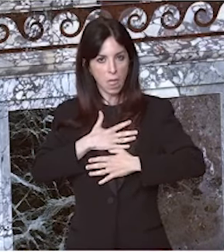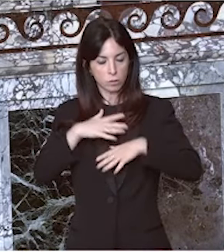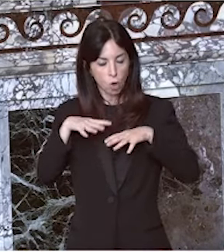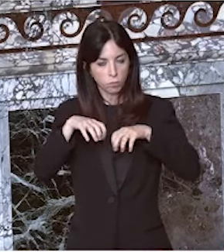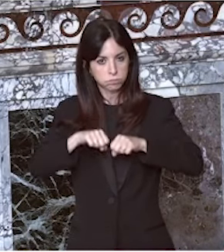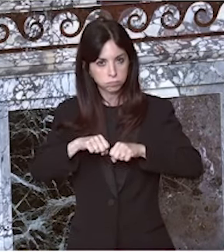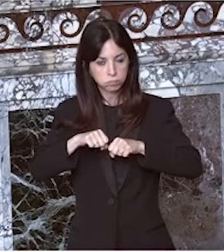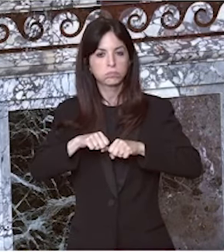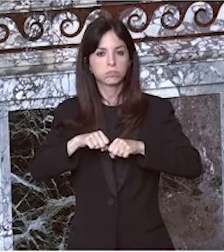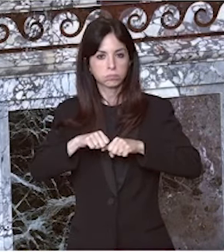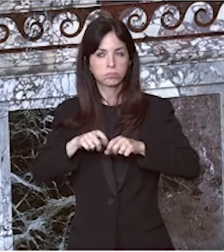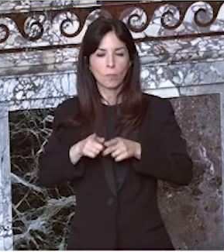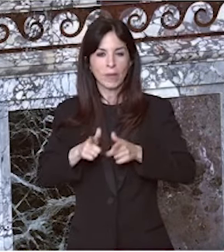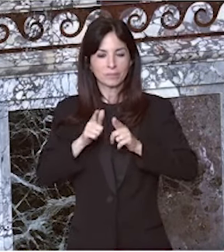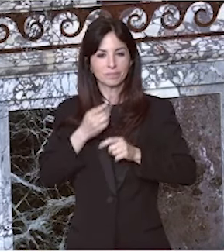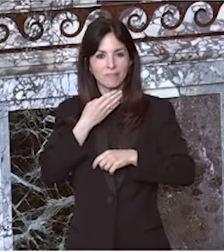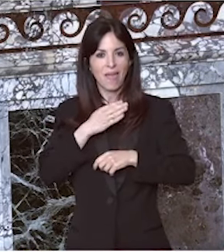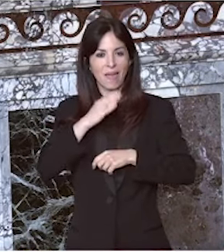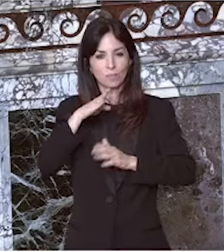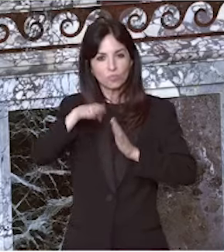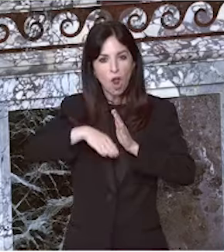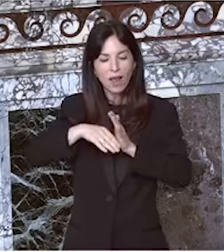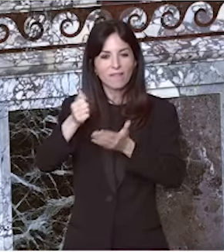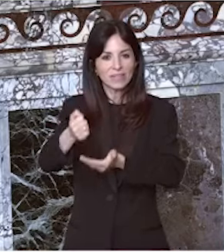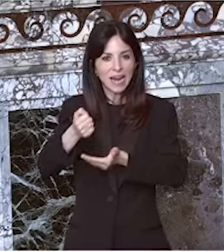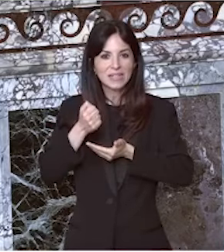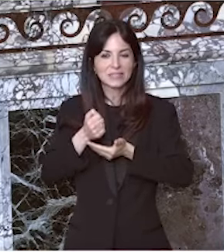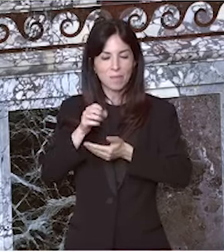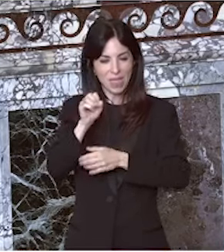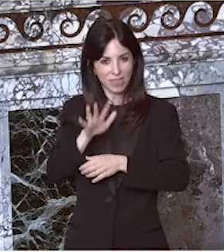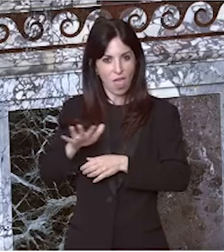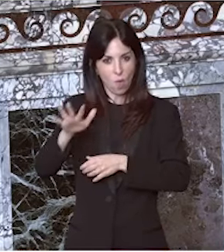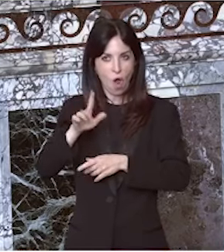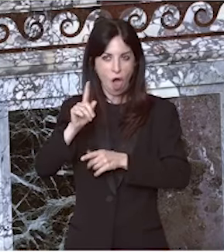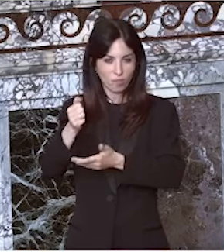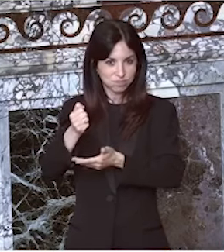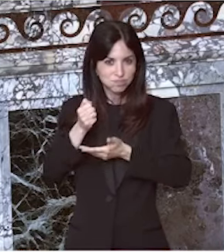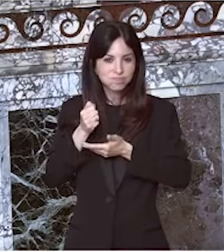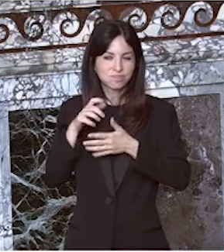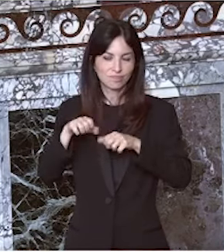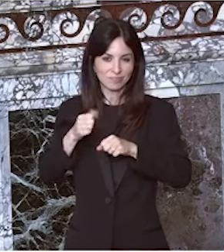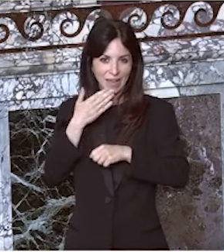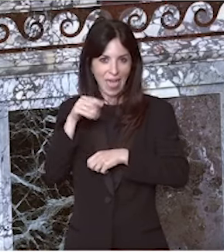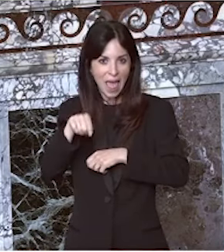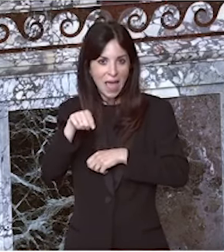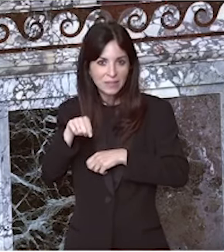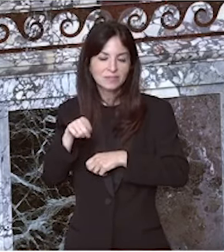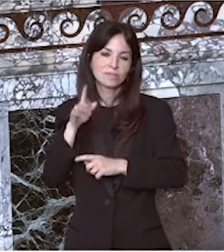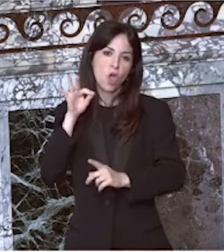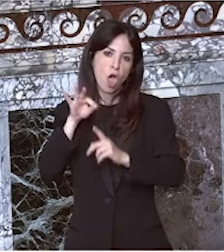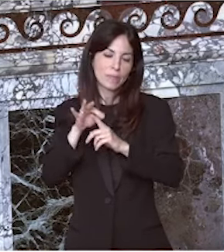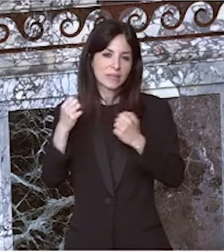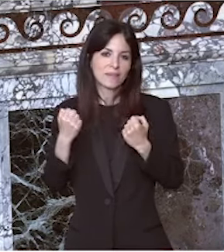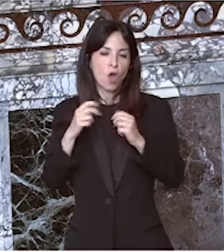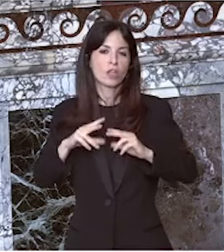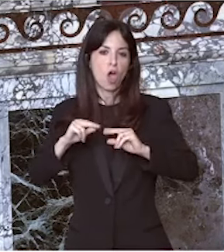il loro impegno per trarre pieno beneficio dai programmi e dai finanziamenti dell'Unione Europea volti a promuovere l'innovazione.